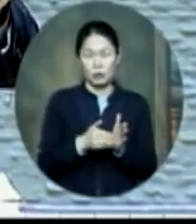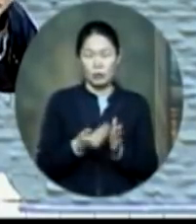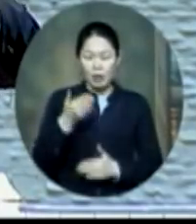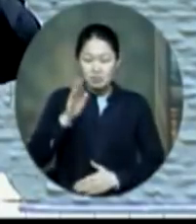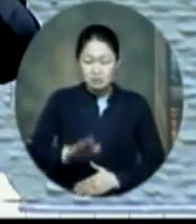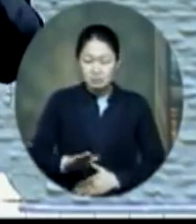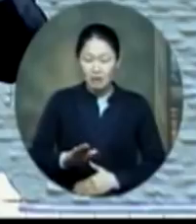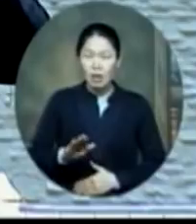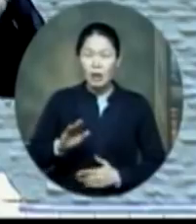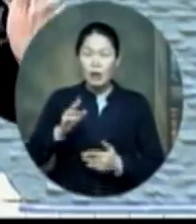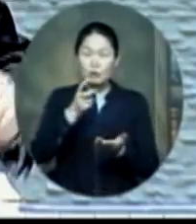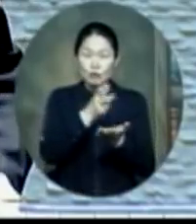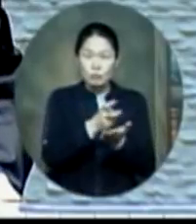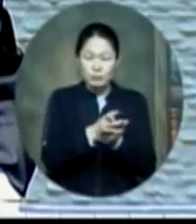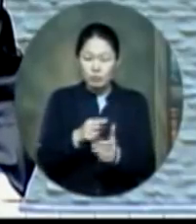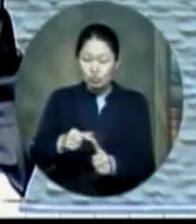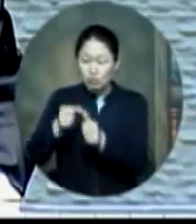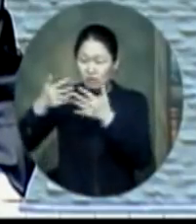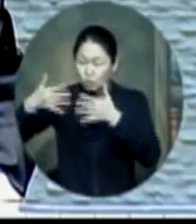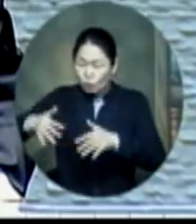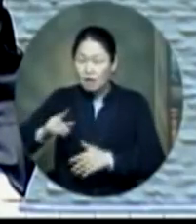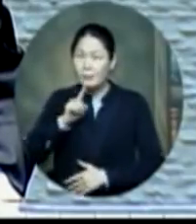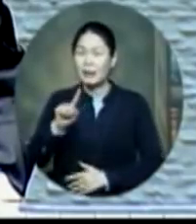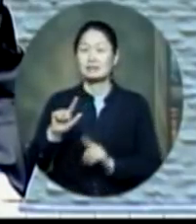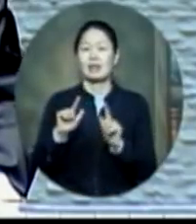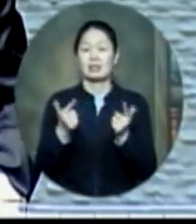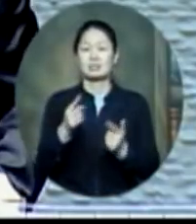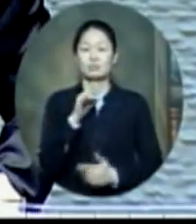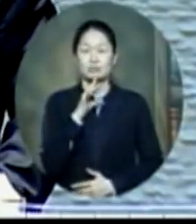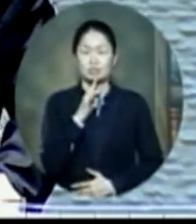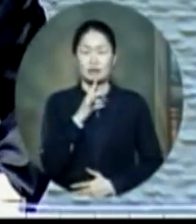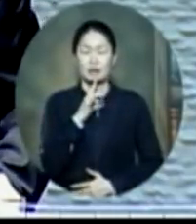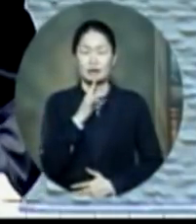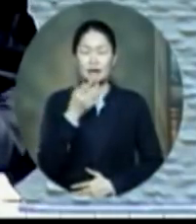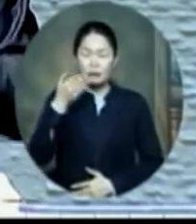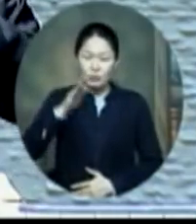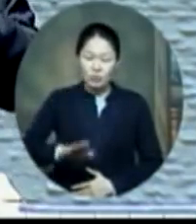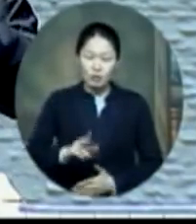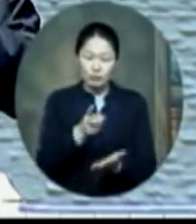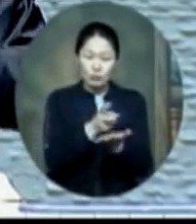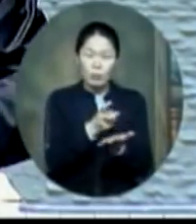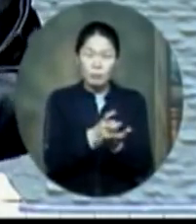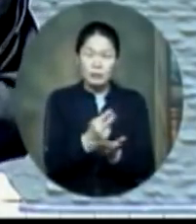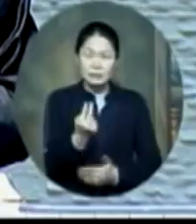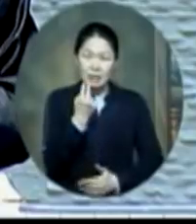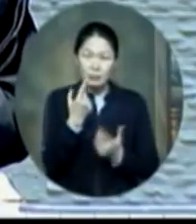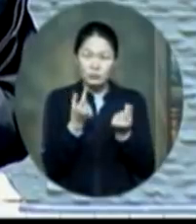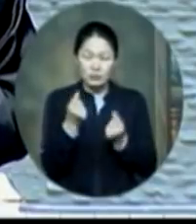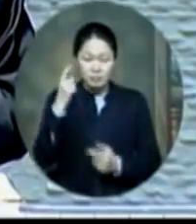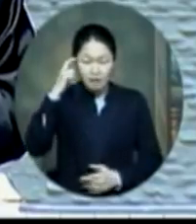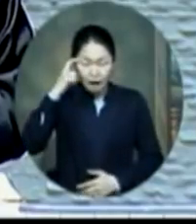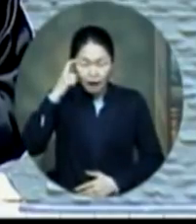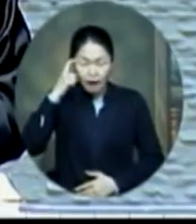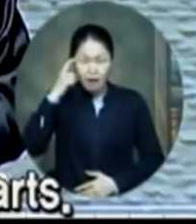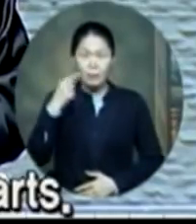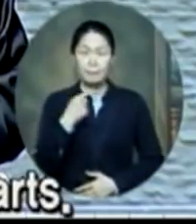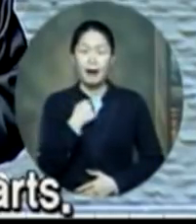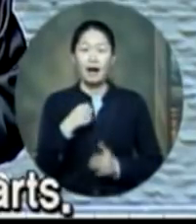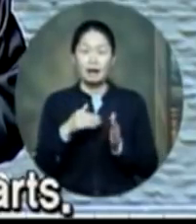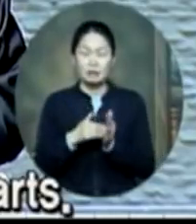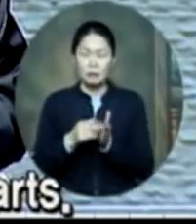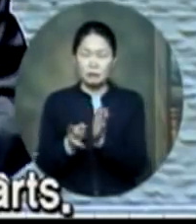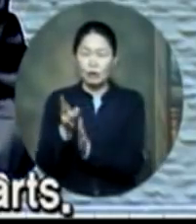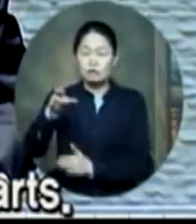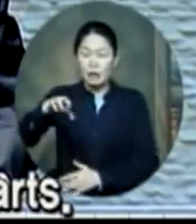구원의 조건이라고는 말하지 않게 된 거죠. 자, 그러나 율법을 생명처럼 여기고 있었던